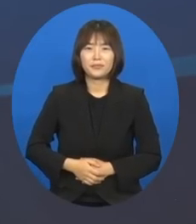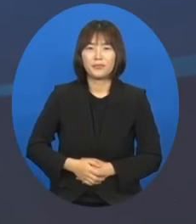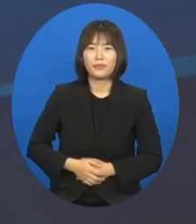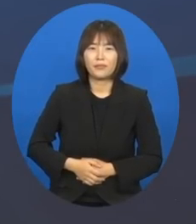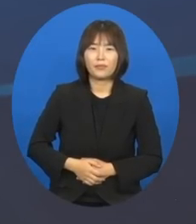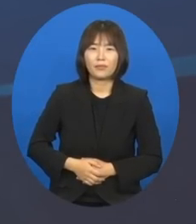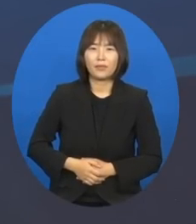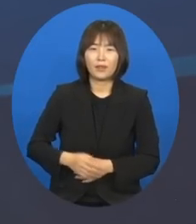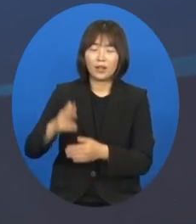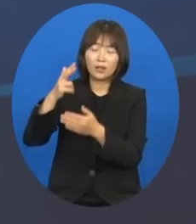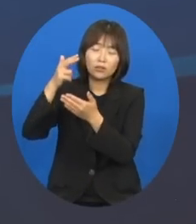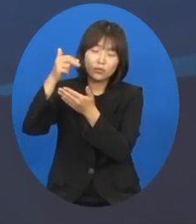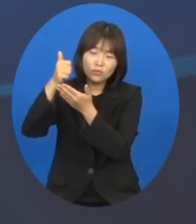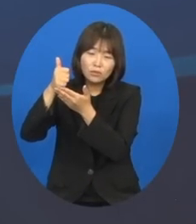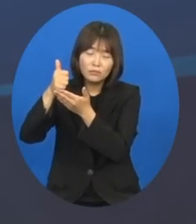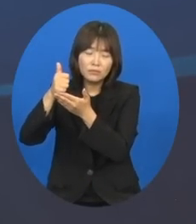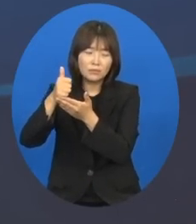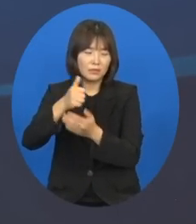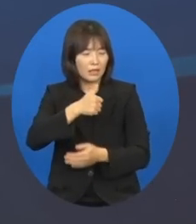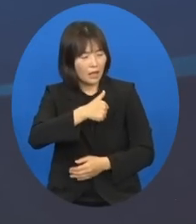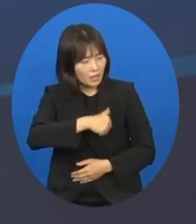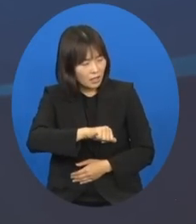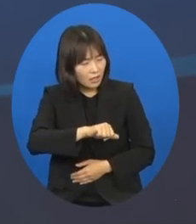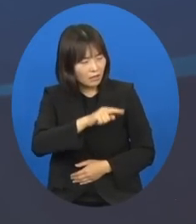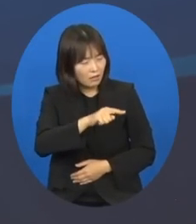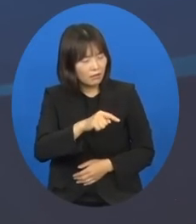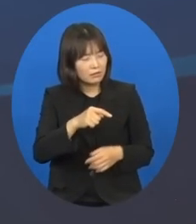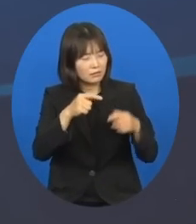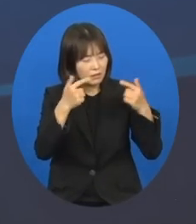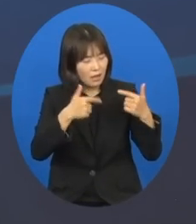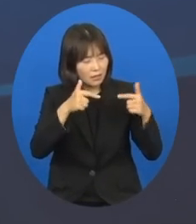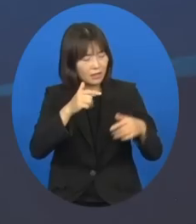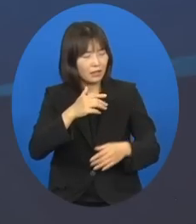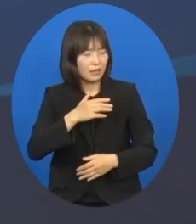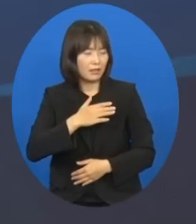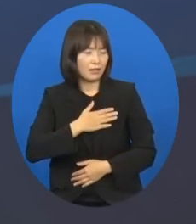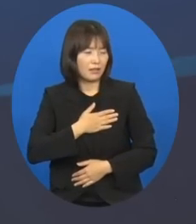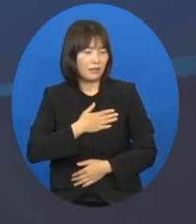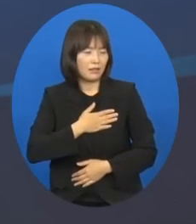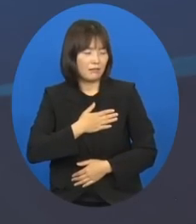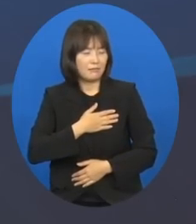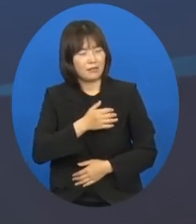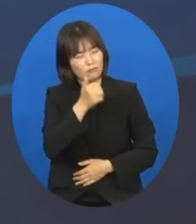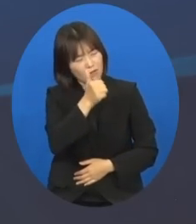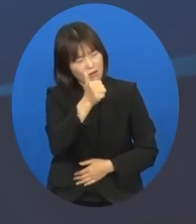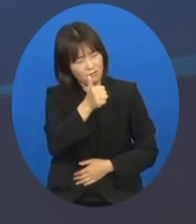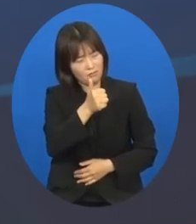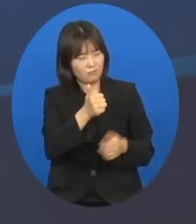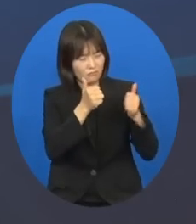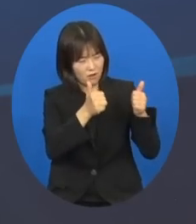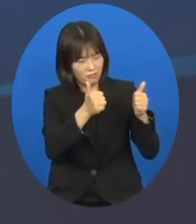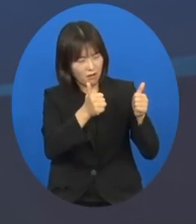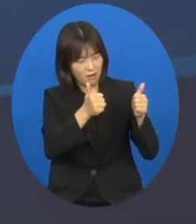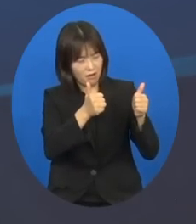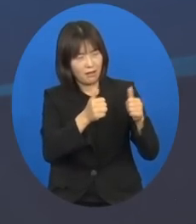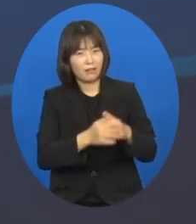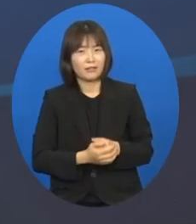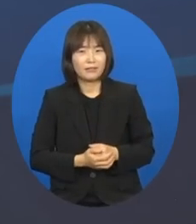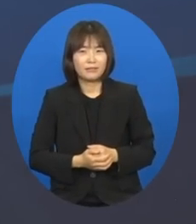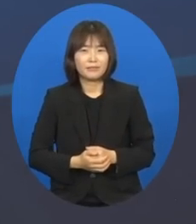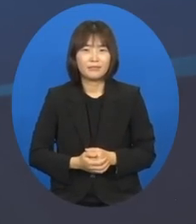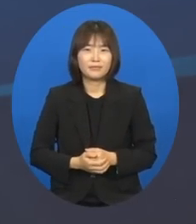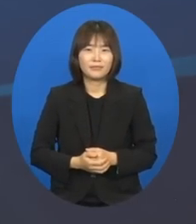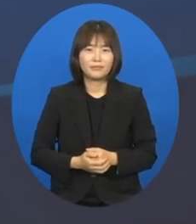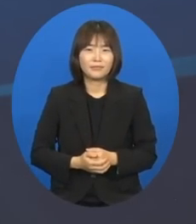아들아 너는 언제나 나의 에이스야 그러시더라고요 에이스 최고라는 뜻이잖아요 너는 언제나